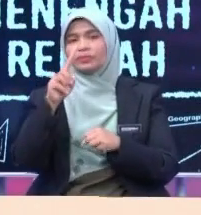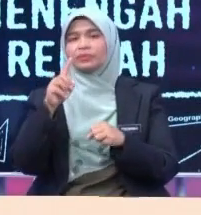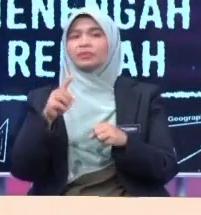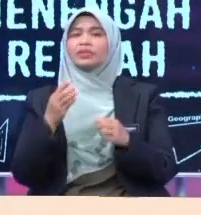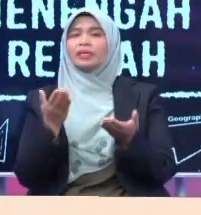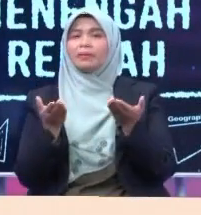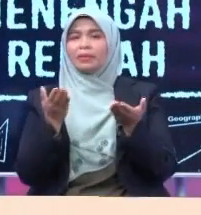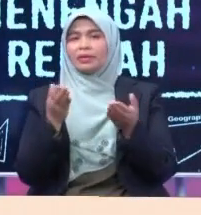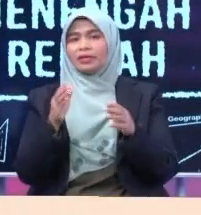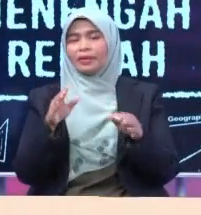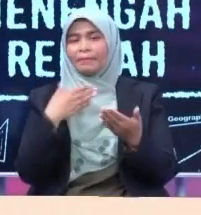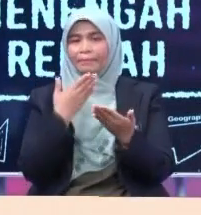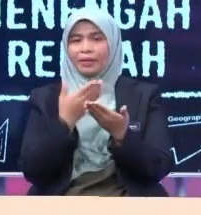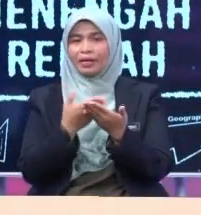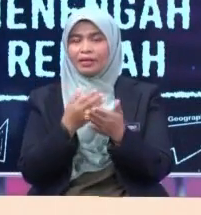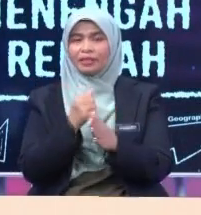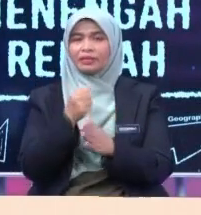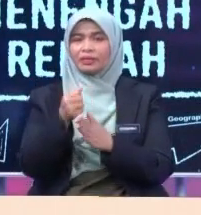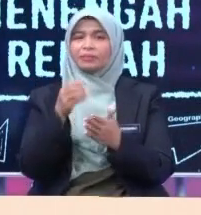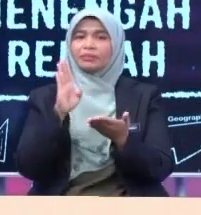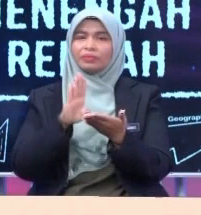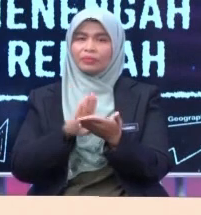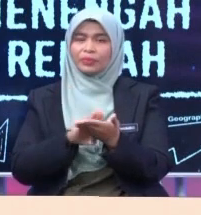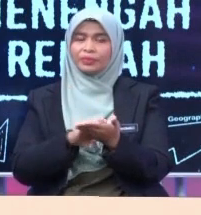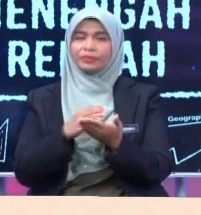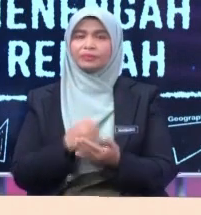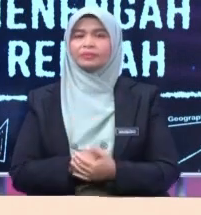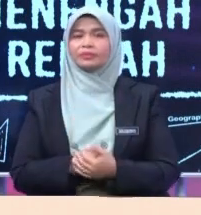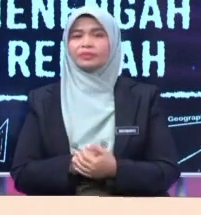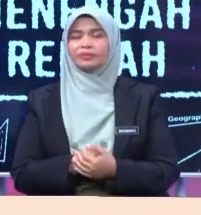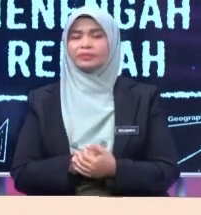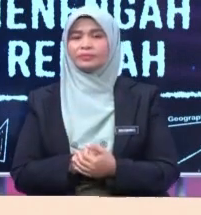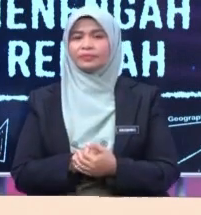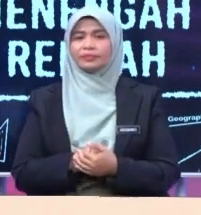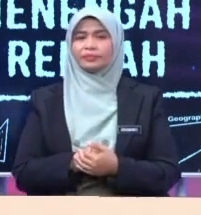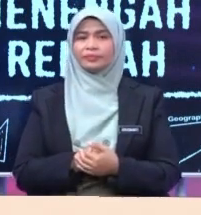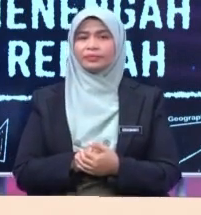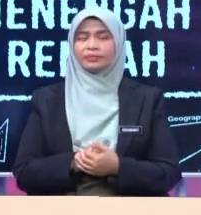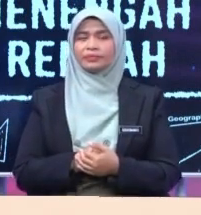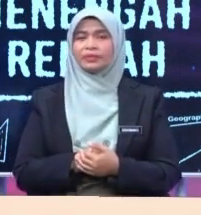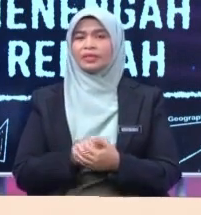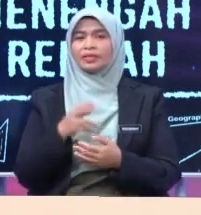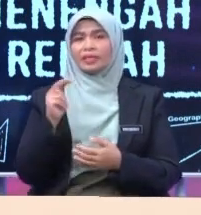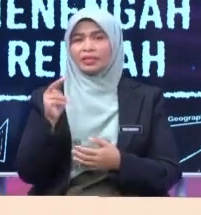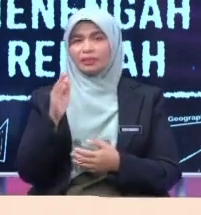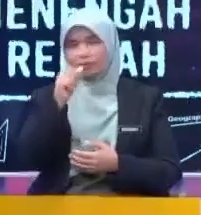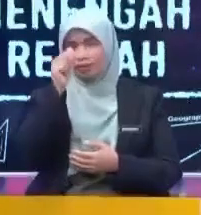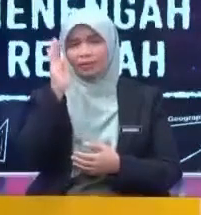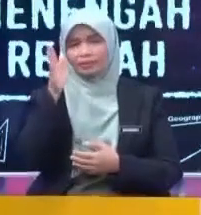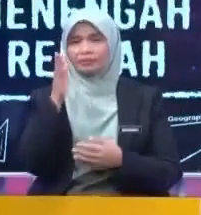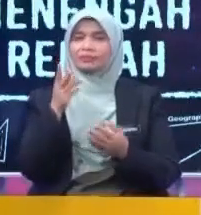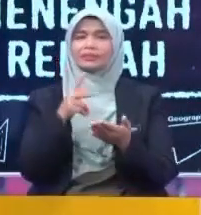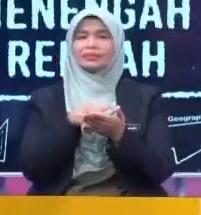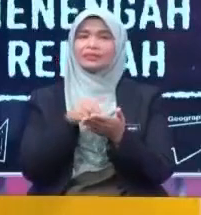buruk manusia. Jadi yang baik akan dimasukkan sebelah yang baik, yang buruk akan dimasukkan sebelah yang buruk. Nanti akan Allah akan timbang